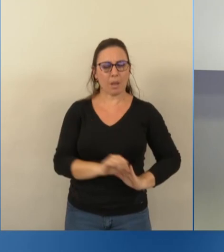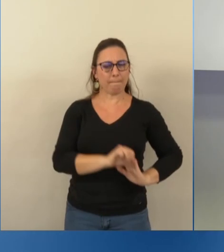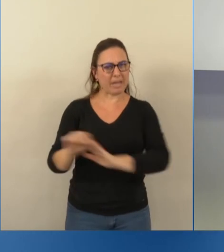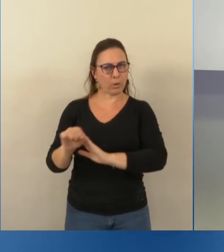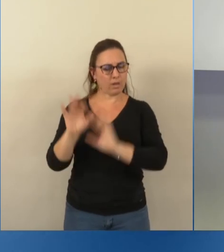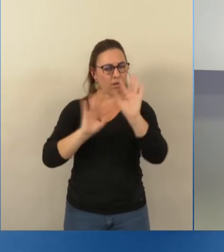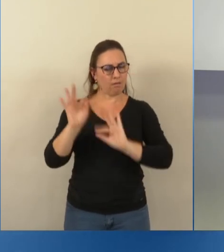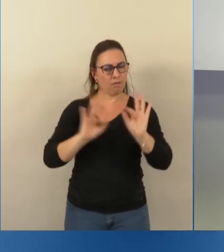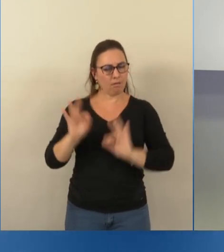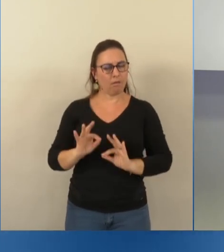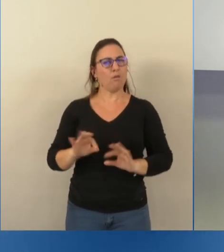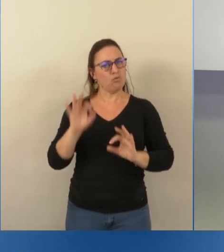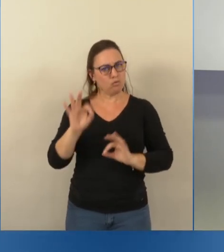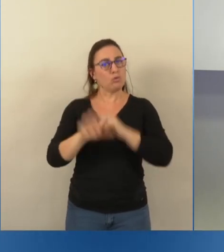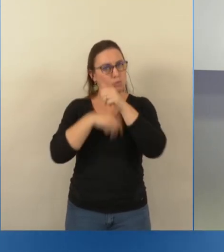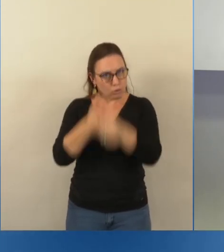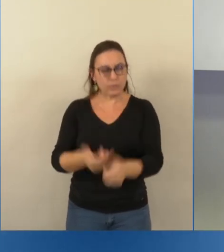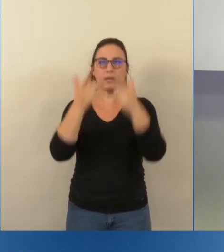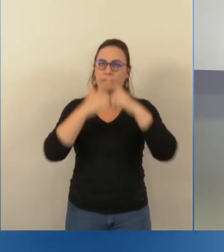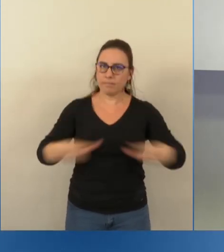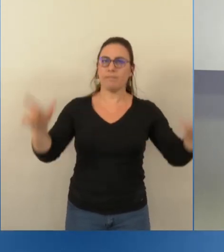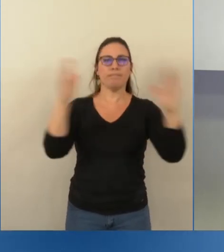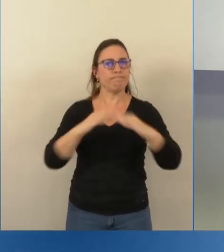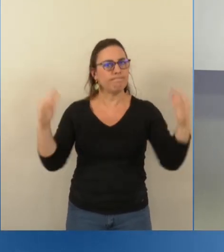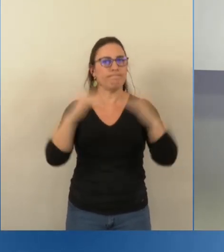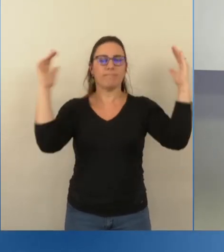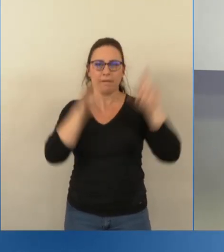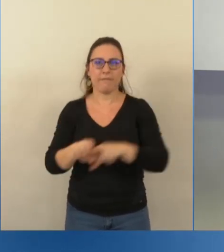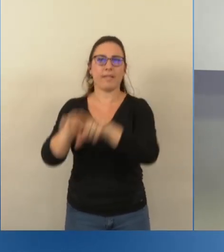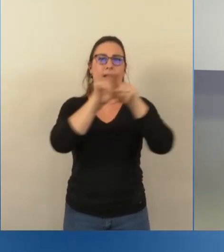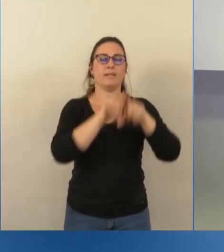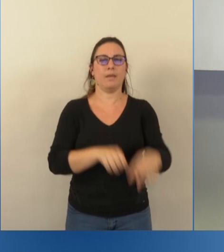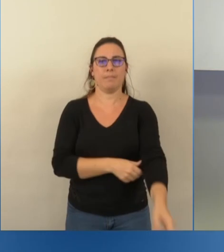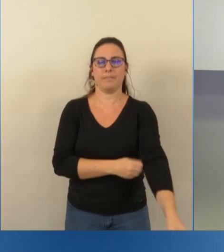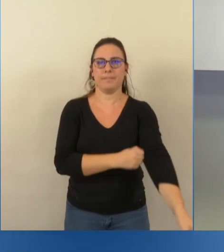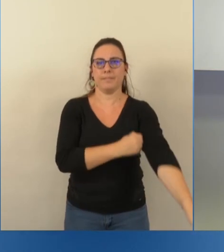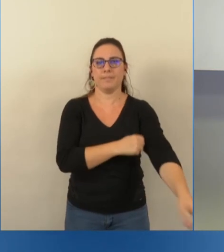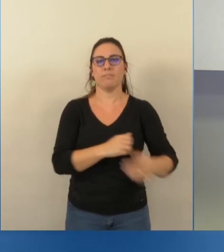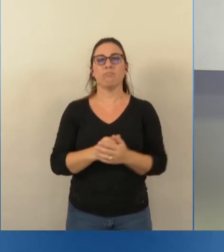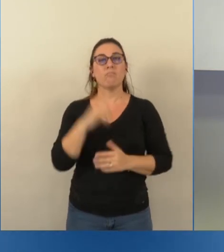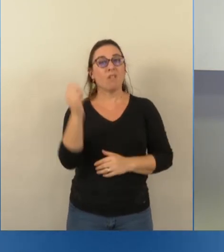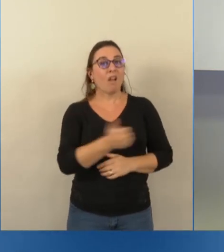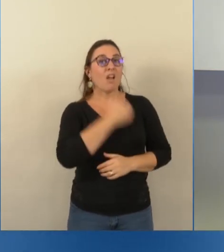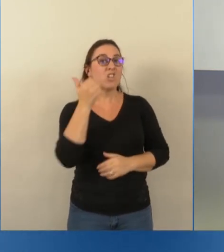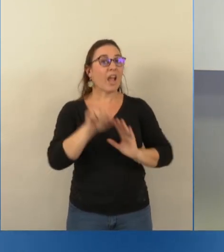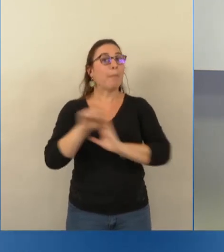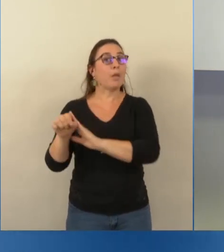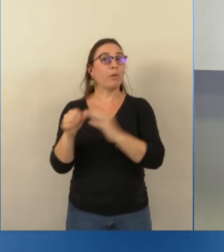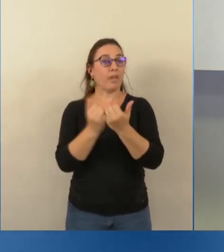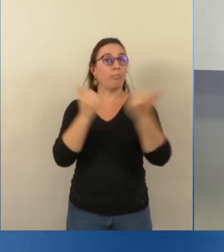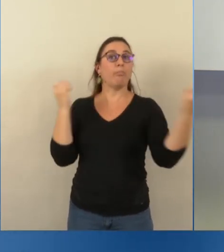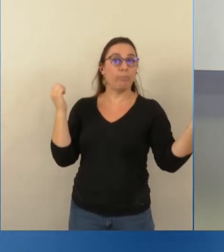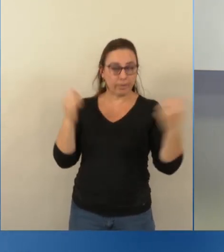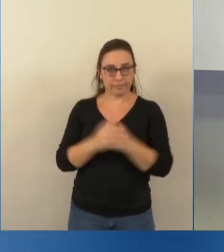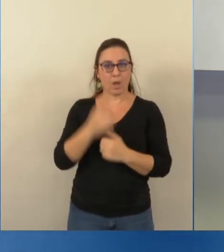clairement attachés à la liberté à l'égalité à la fraternité visiblement tout le monde n'a pas le même sens des priorités pour le